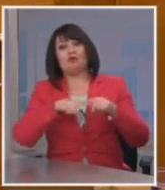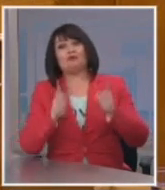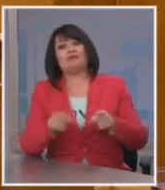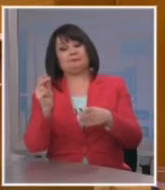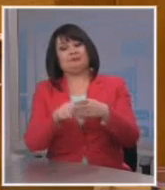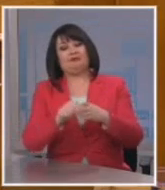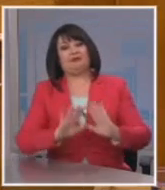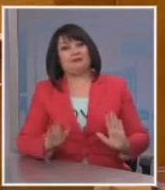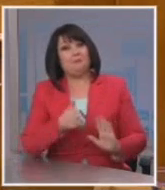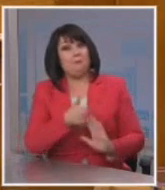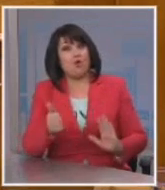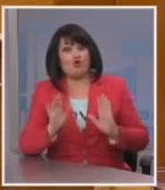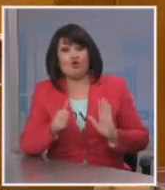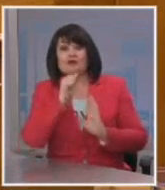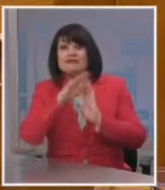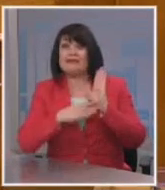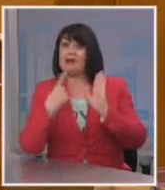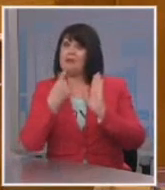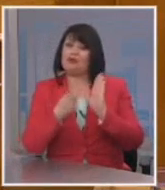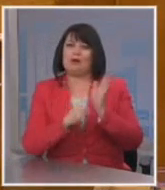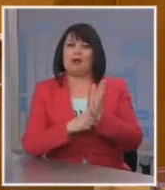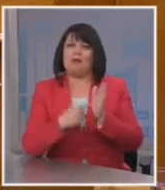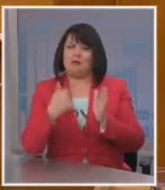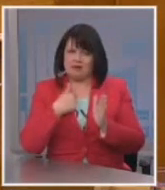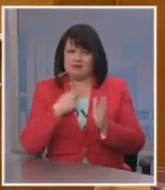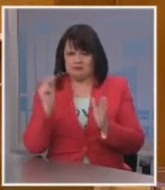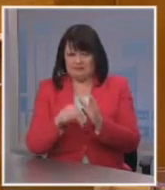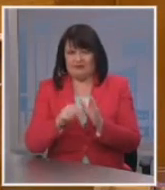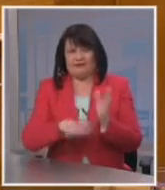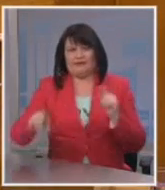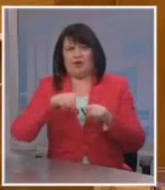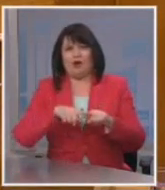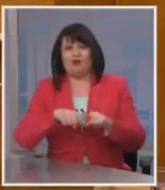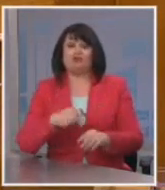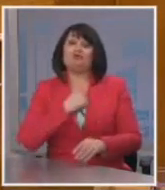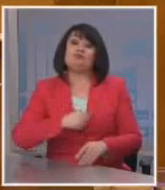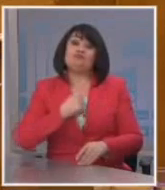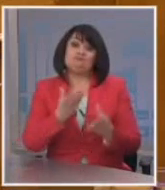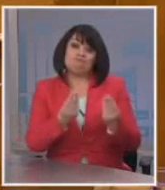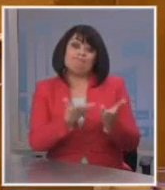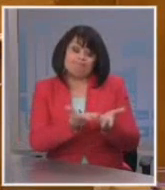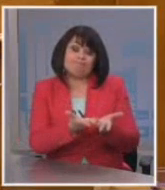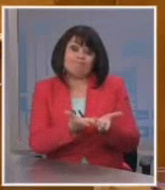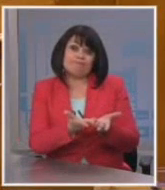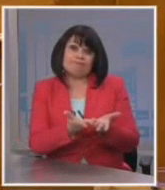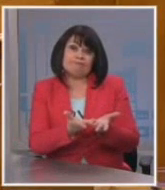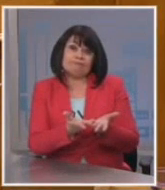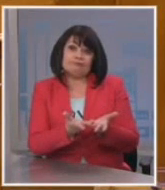την συνταγματική νομιμοποίηση έχει αυτή η κυβέρνηση. Θα στεναχωρηθούν πολύ λοιπόν